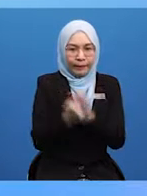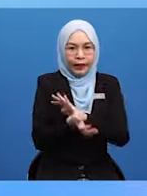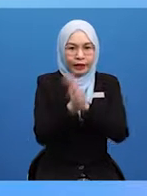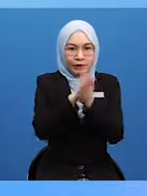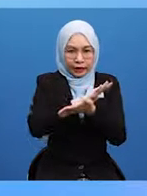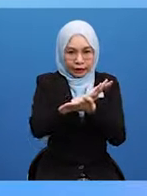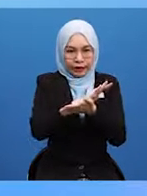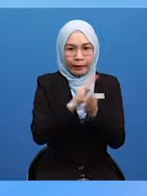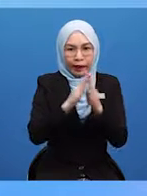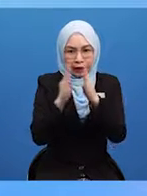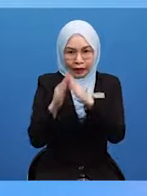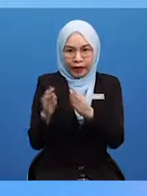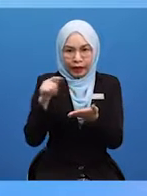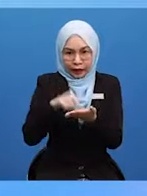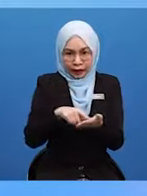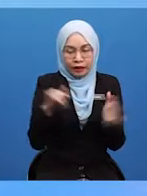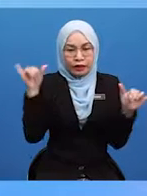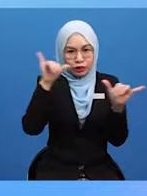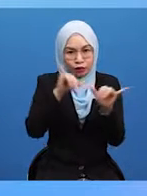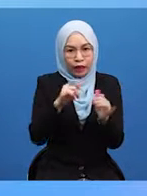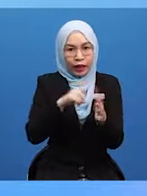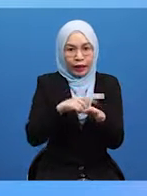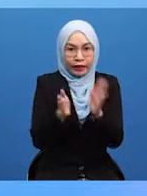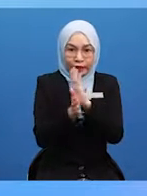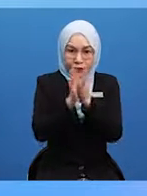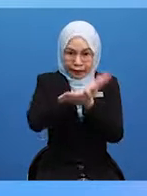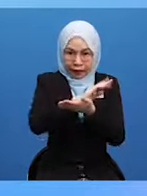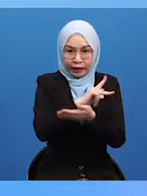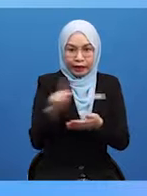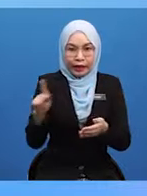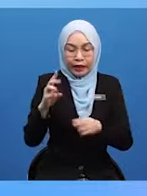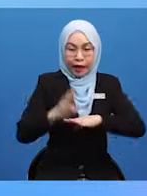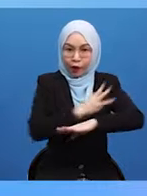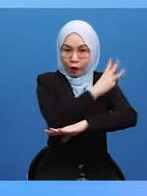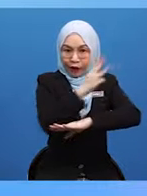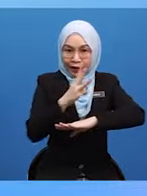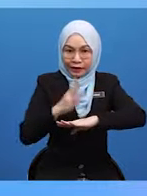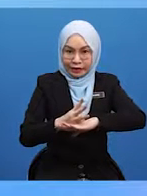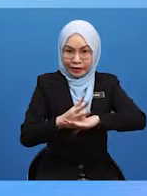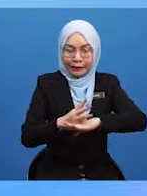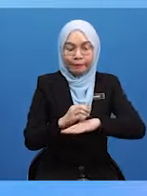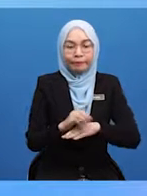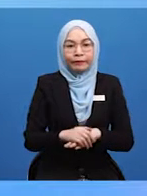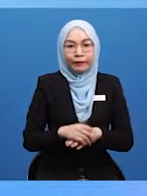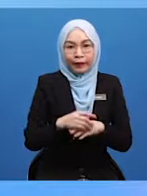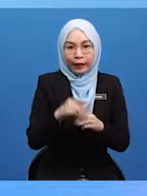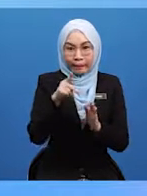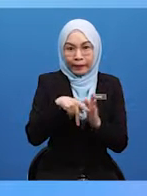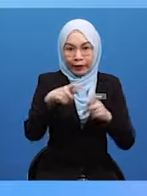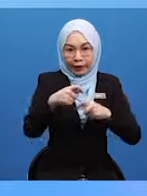dijadikan kawasan pertempatan dan perindustrian. Contoh lain bandar satelit